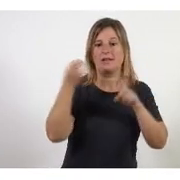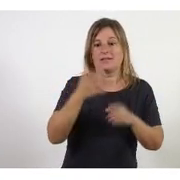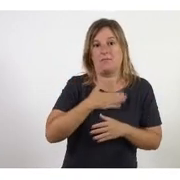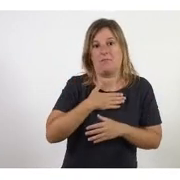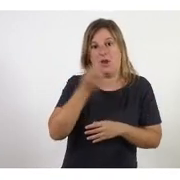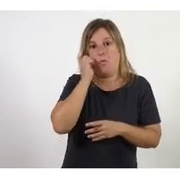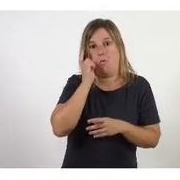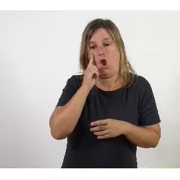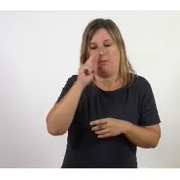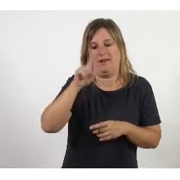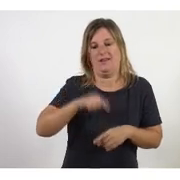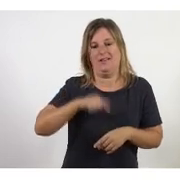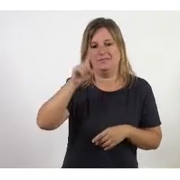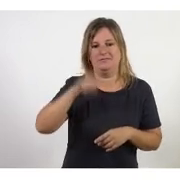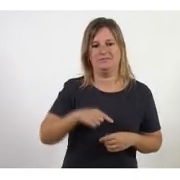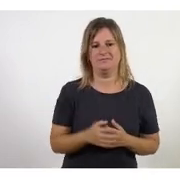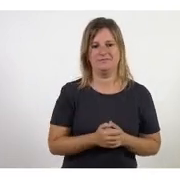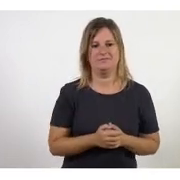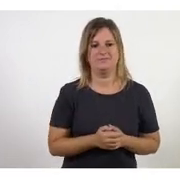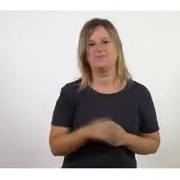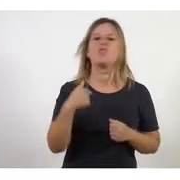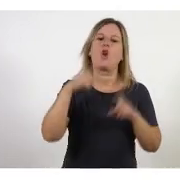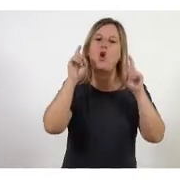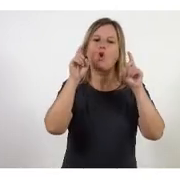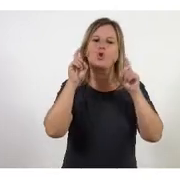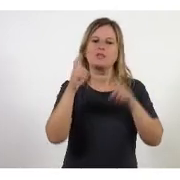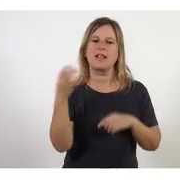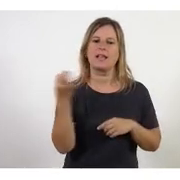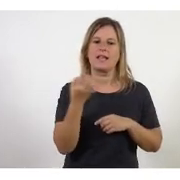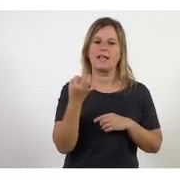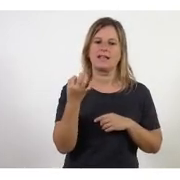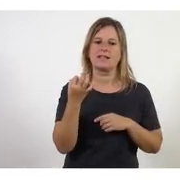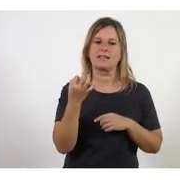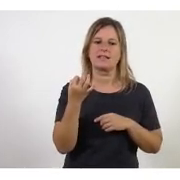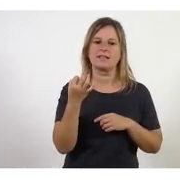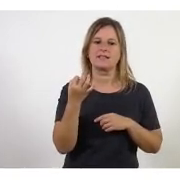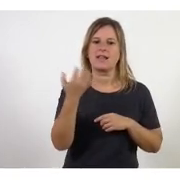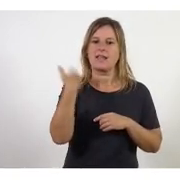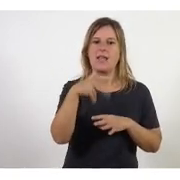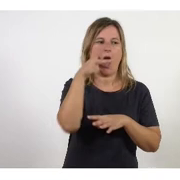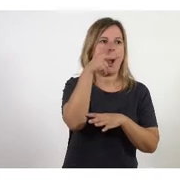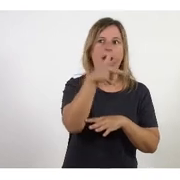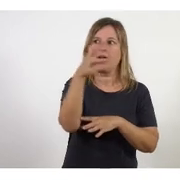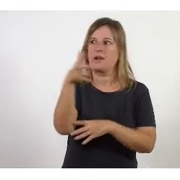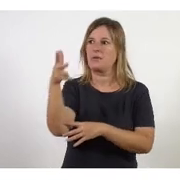mòbil, vosaltres que us vaig fent consells, eh? El que us recomano és que quan hagueu fet un rodatge,